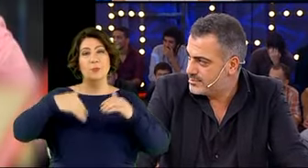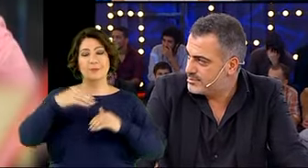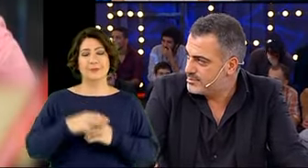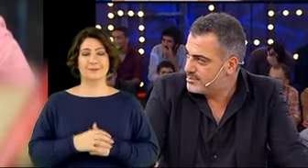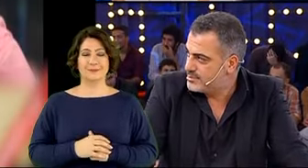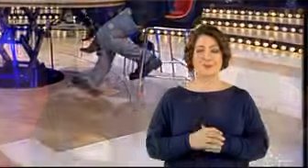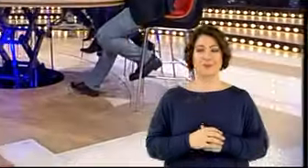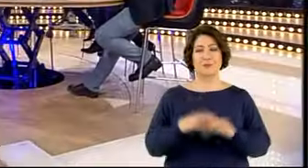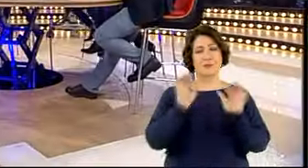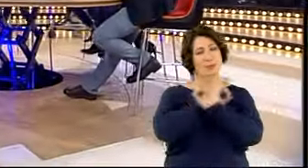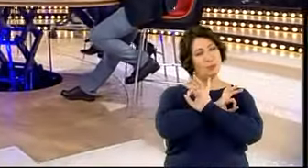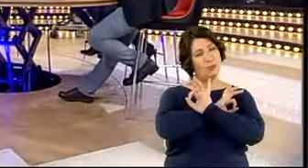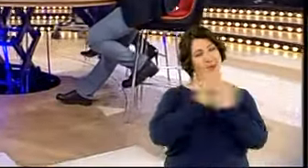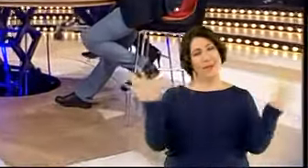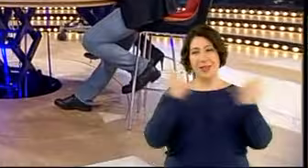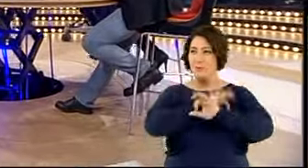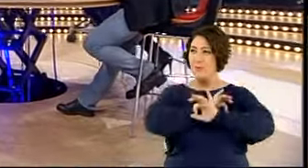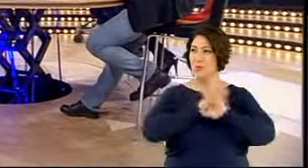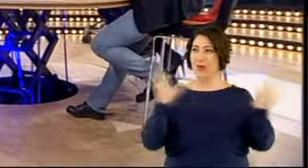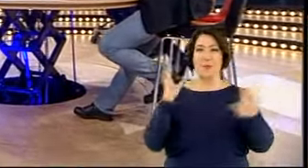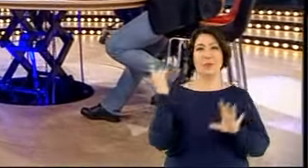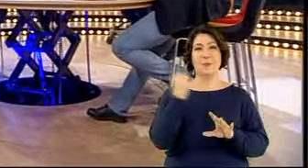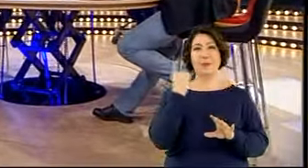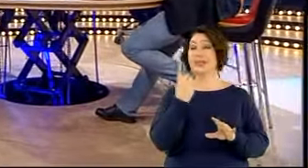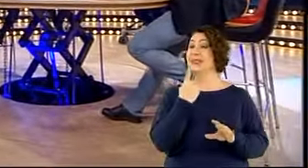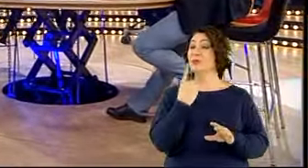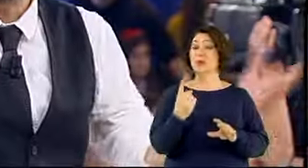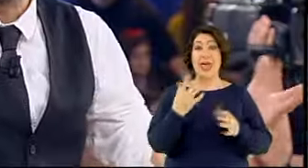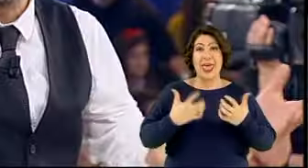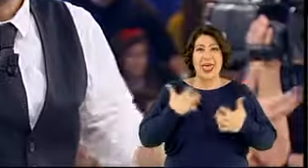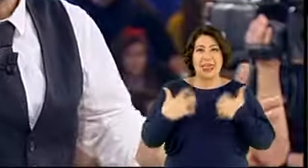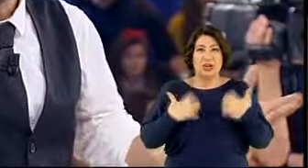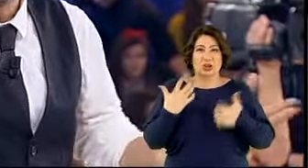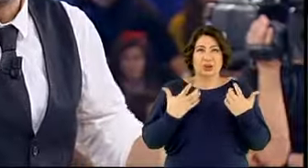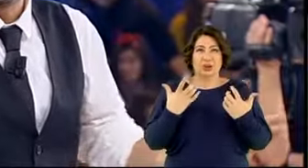Yüzlerimde çok acı var. Mükemmel mükemmel bir ne diyoruz enerjici